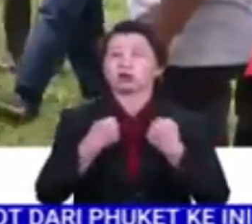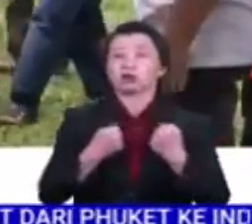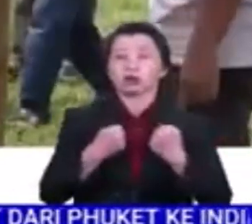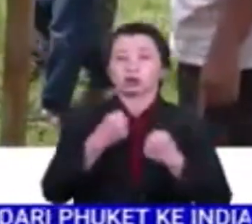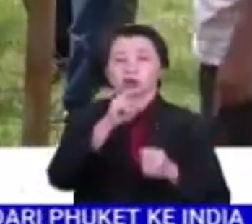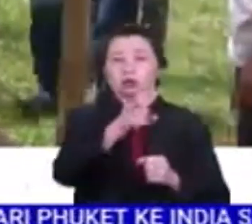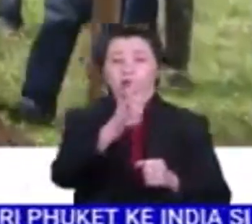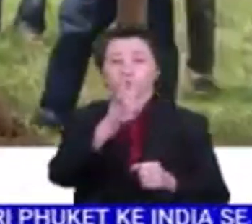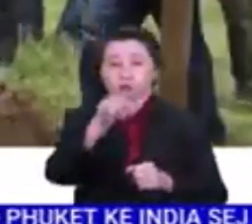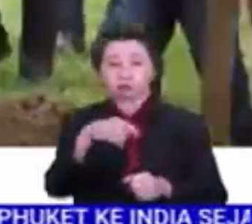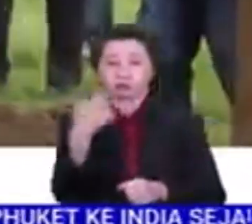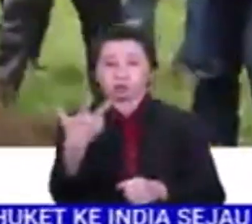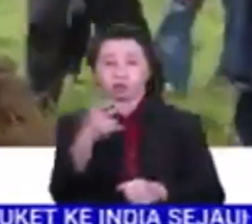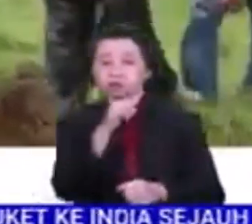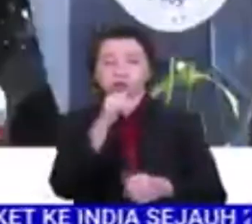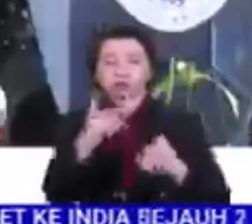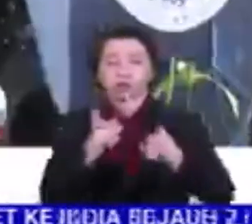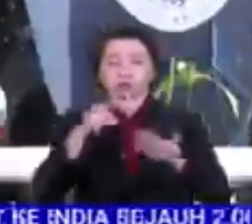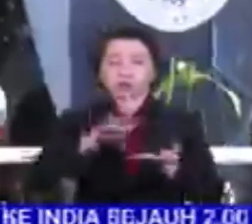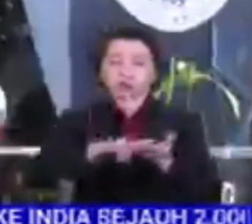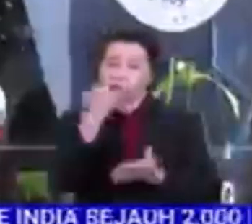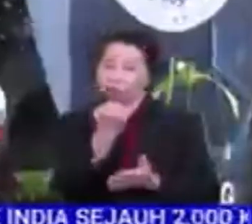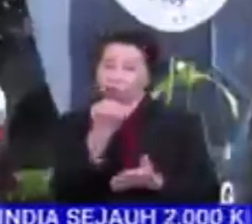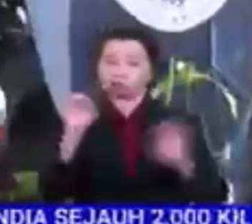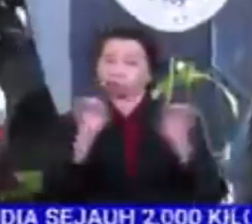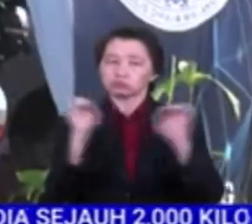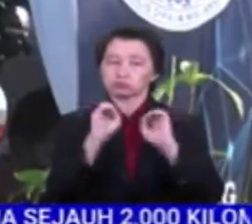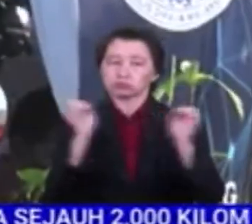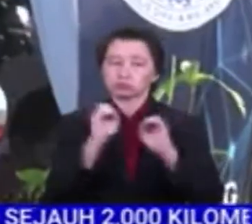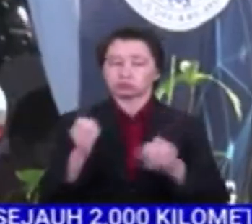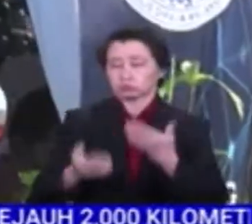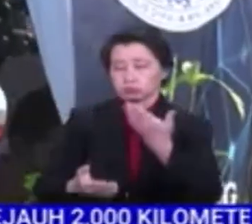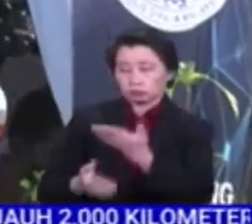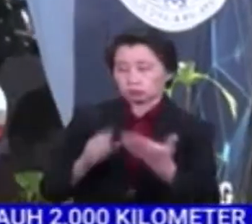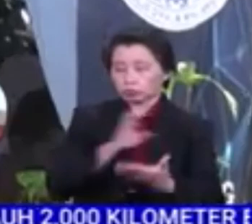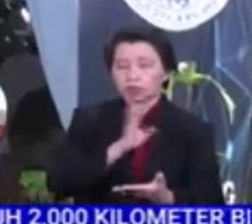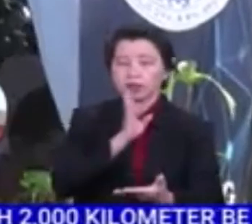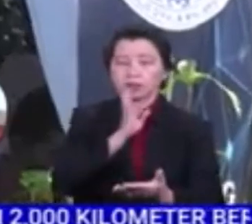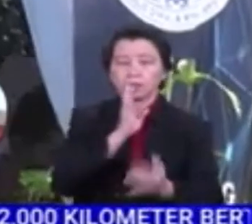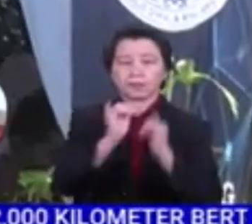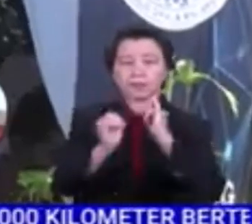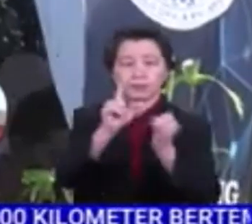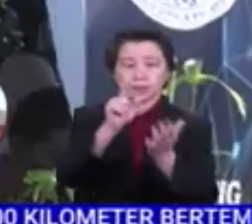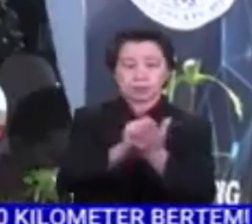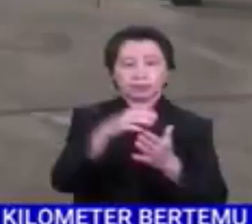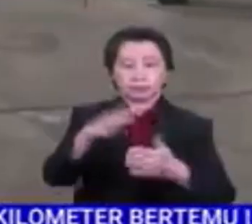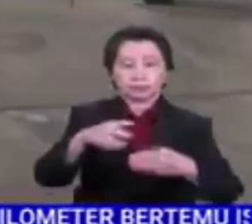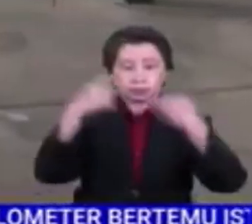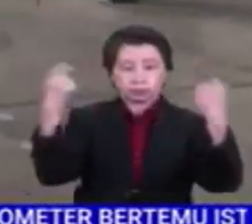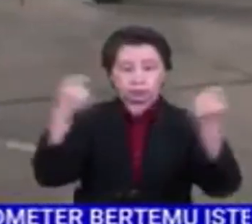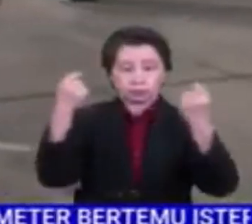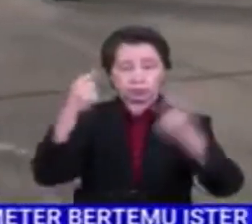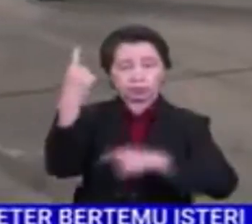27 Mac ini tidak mempunyai rekod jenayah lampau. Beliau menyatakannya pada sidang media selepas sambutan